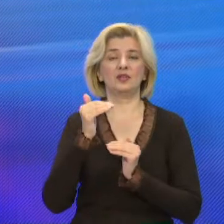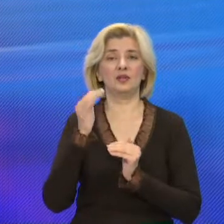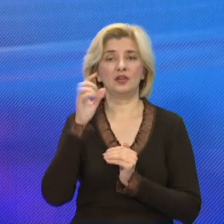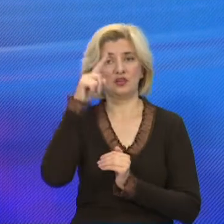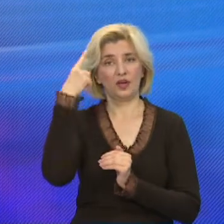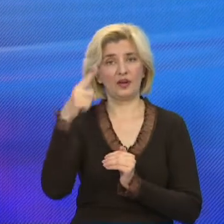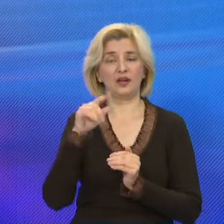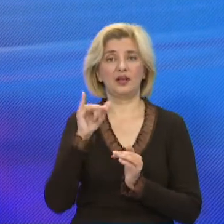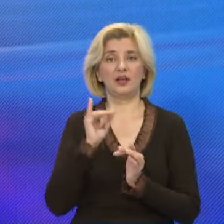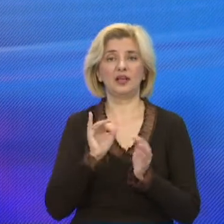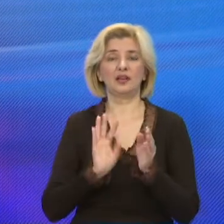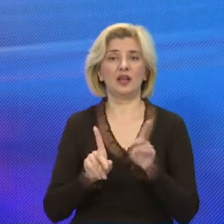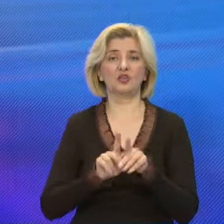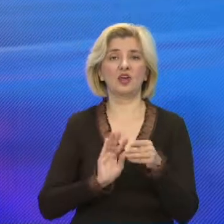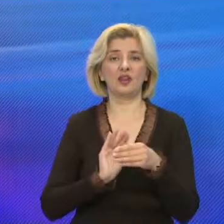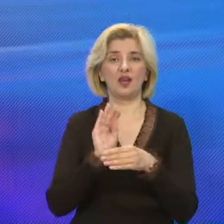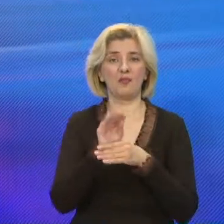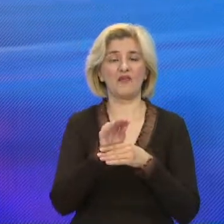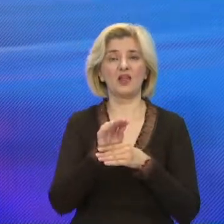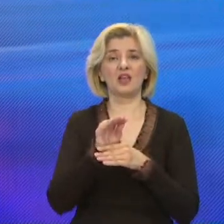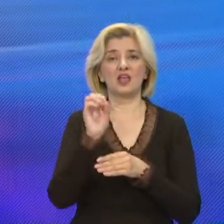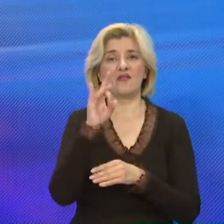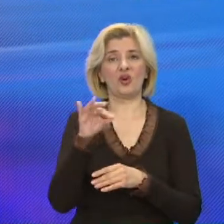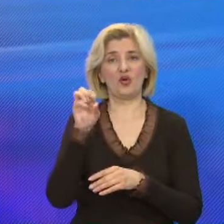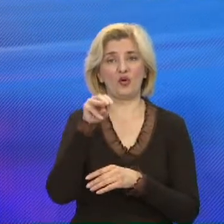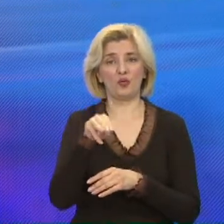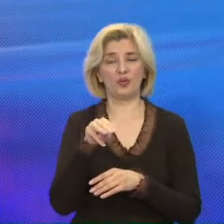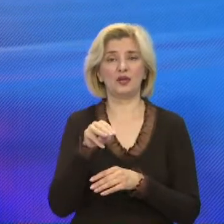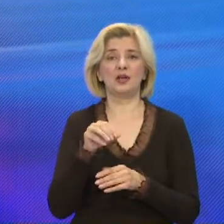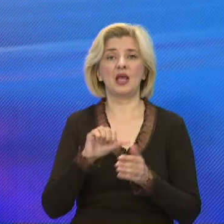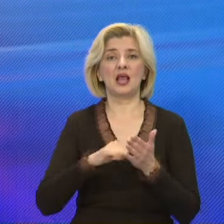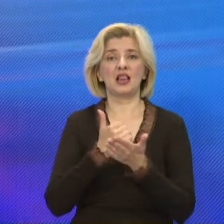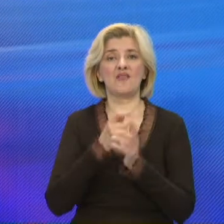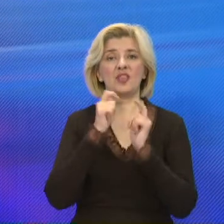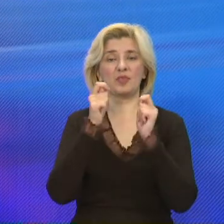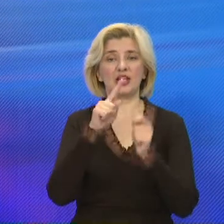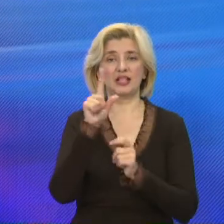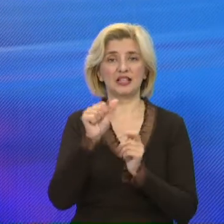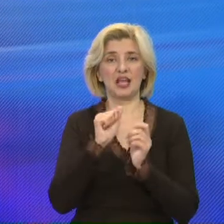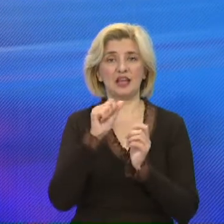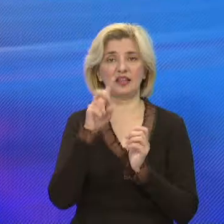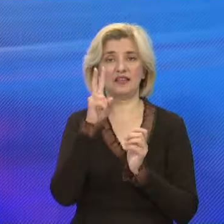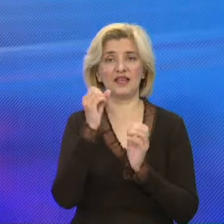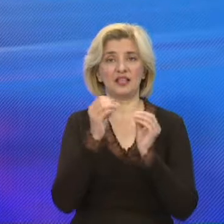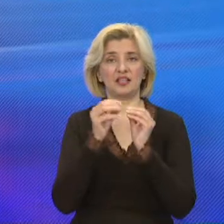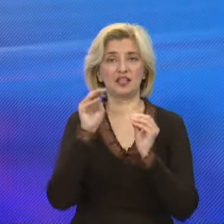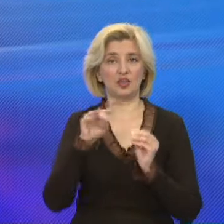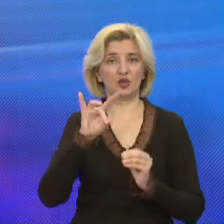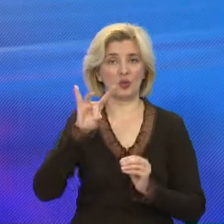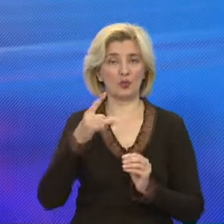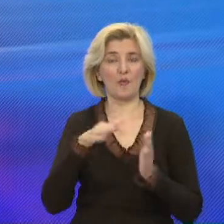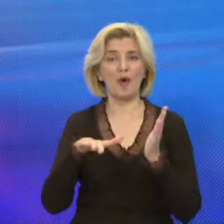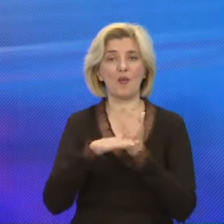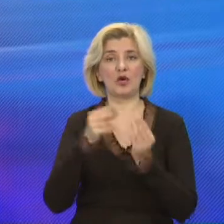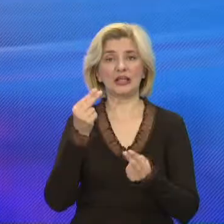фонд с марта 2022 года. Главный приз – шикарную квартиру за рекордные 210 тысяч рублей – помог разыграть